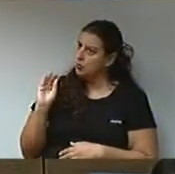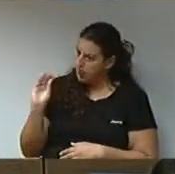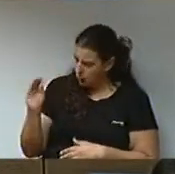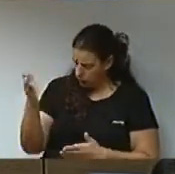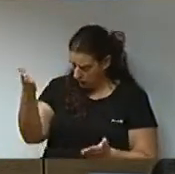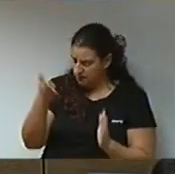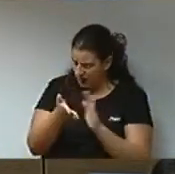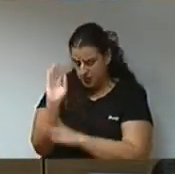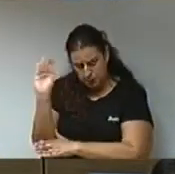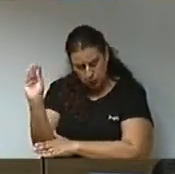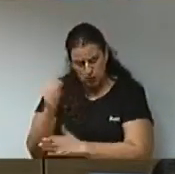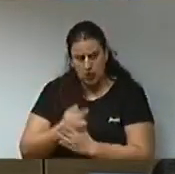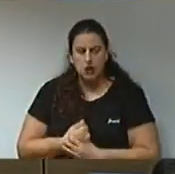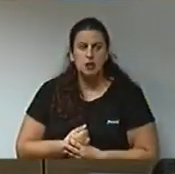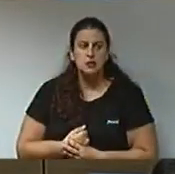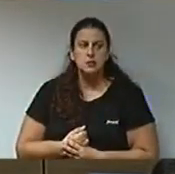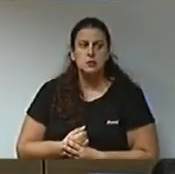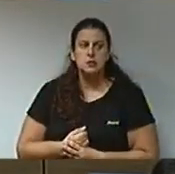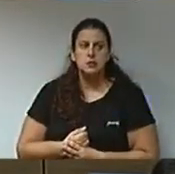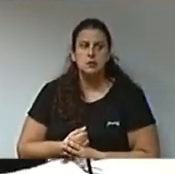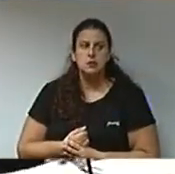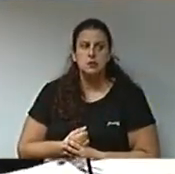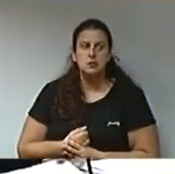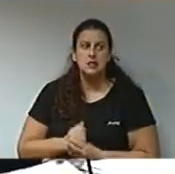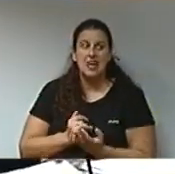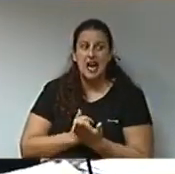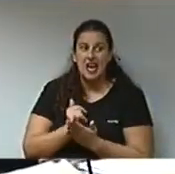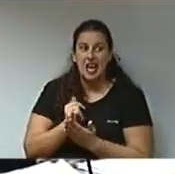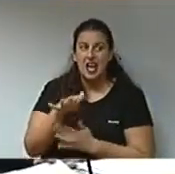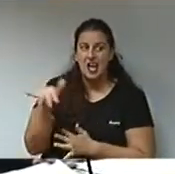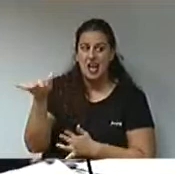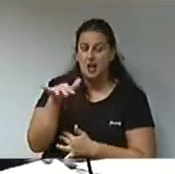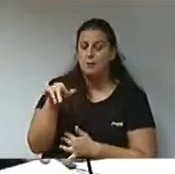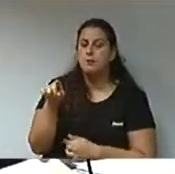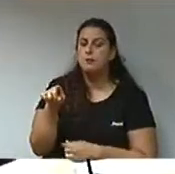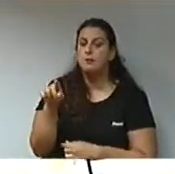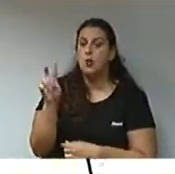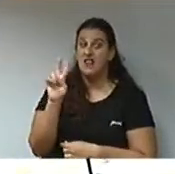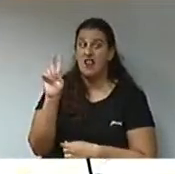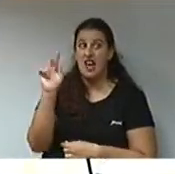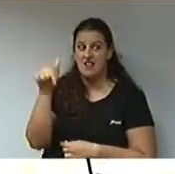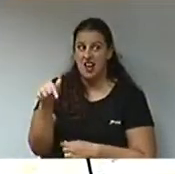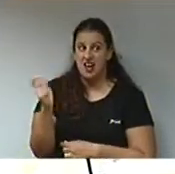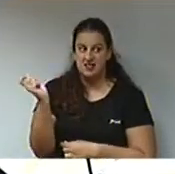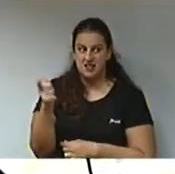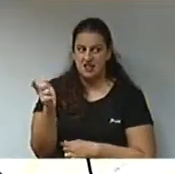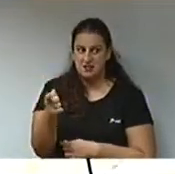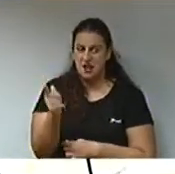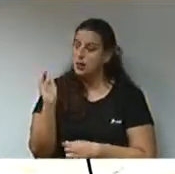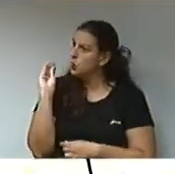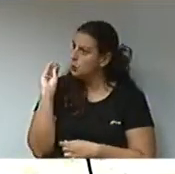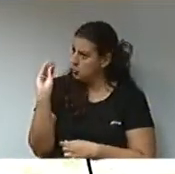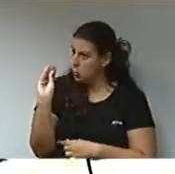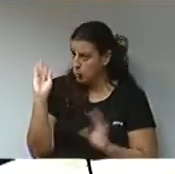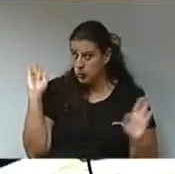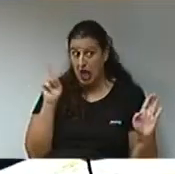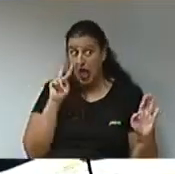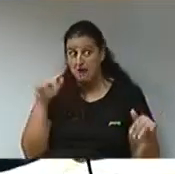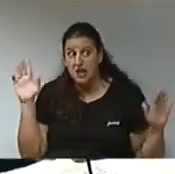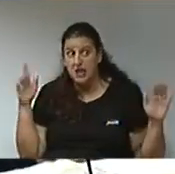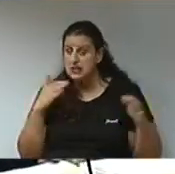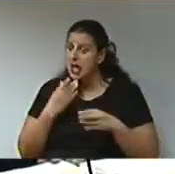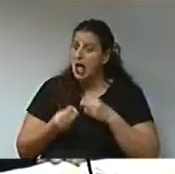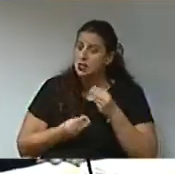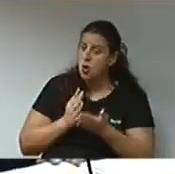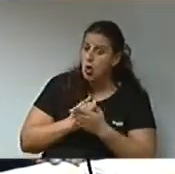Pregunte en Granja, ho dic bàsicament per la Vega Baja. Pregunte i veurà si han fet